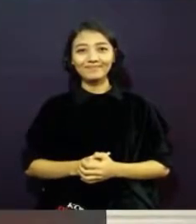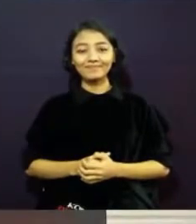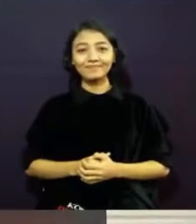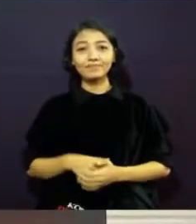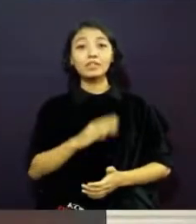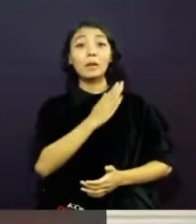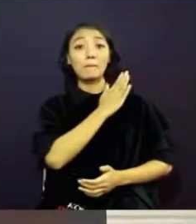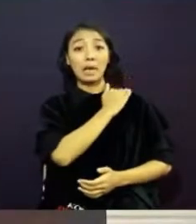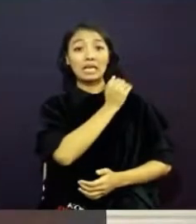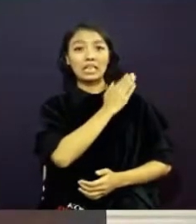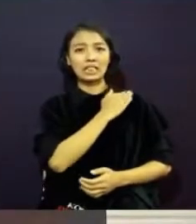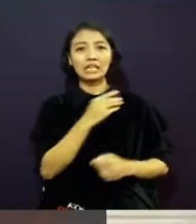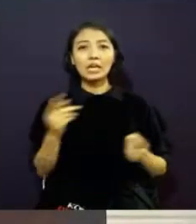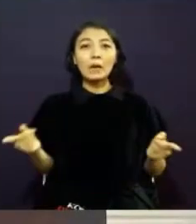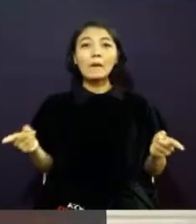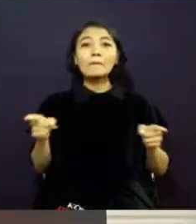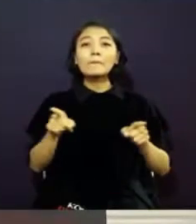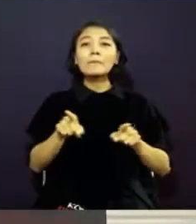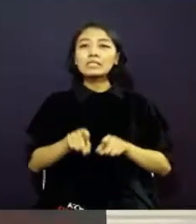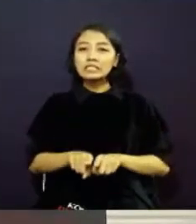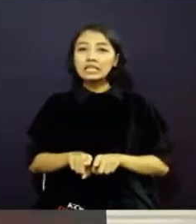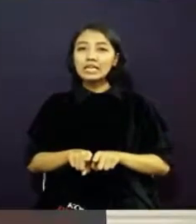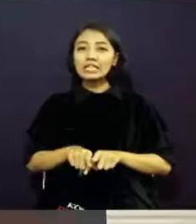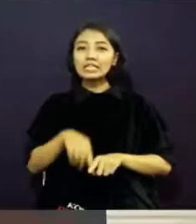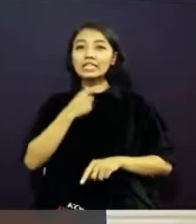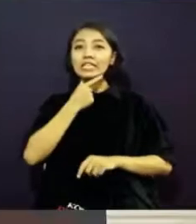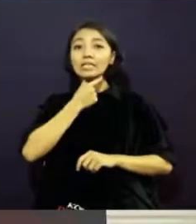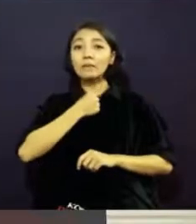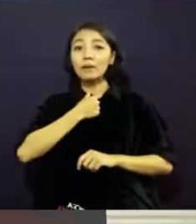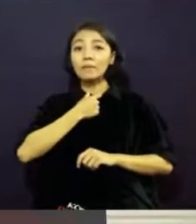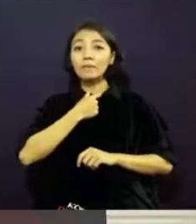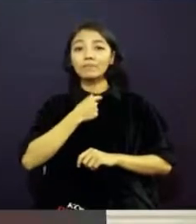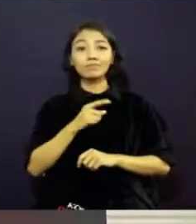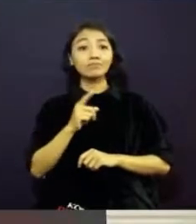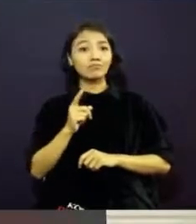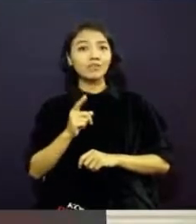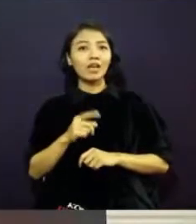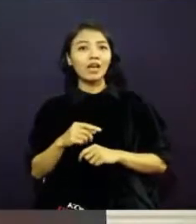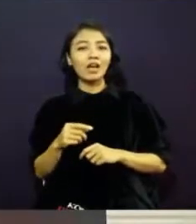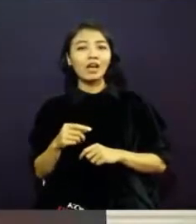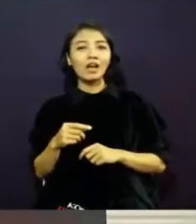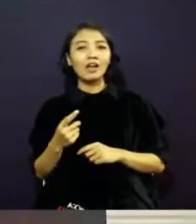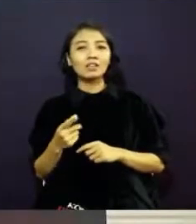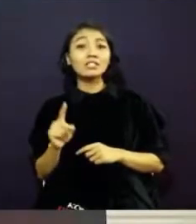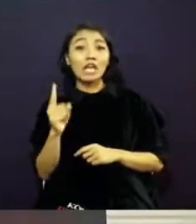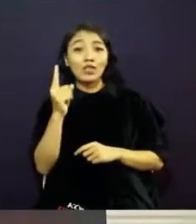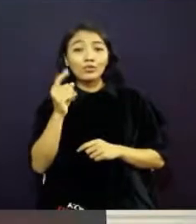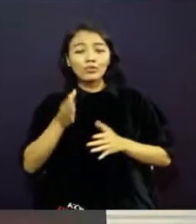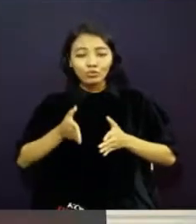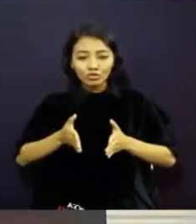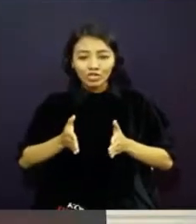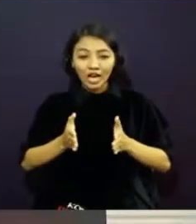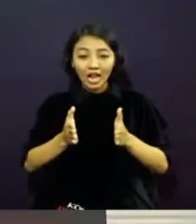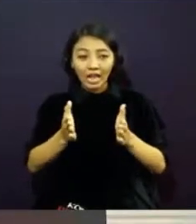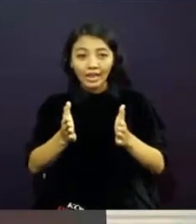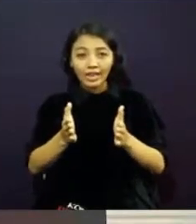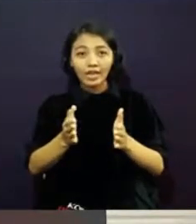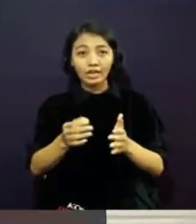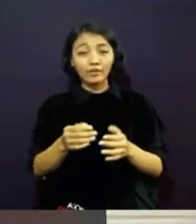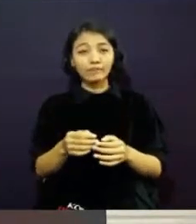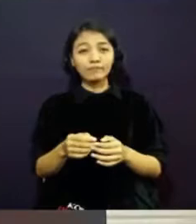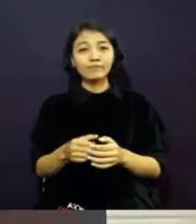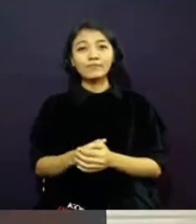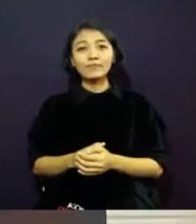Hai panggilan menjadi imam adalah salah satu jalan untuk mencapai kekudusan